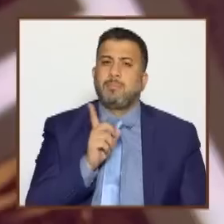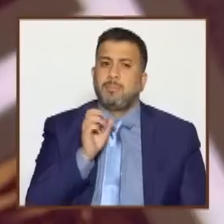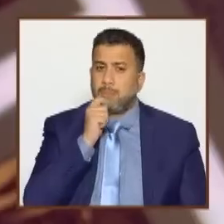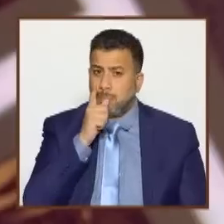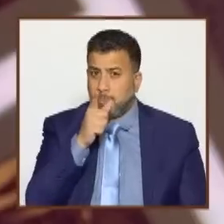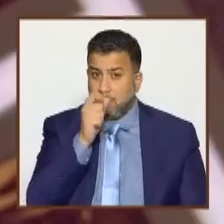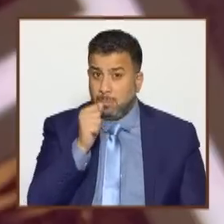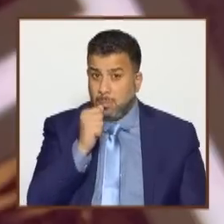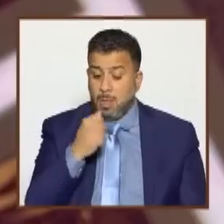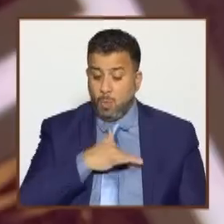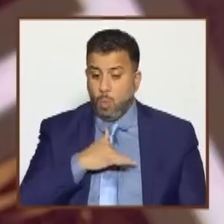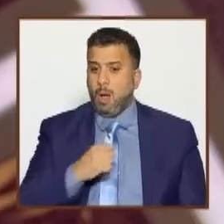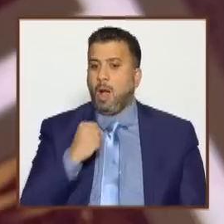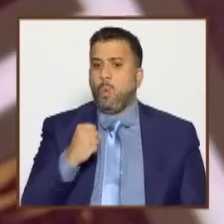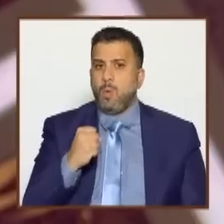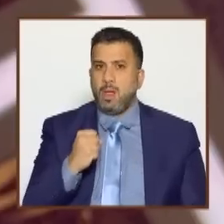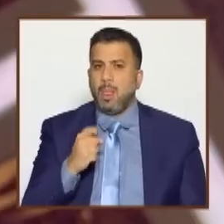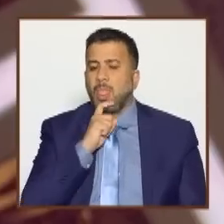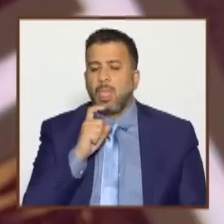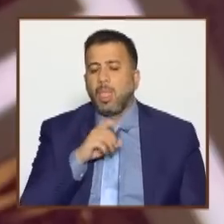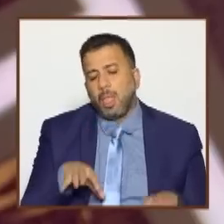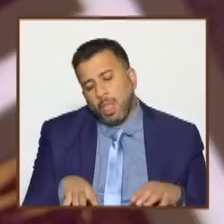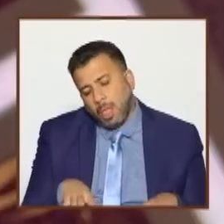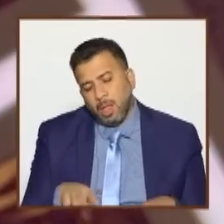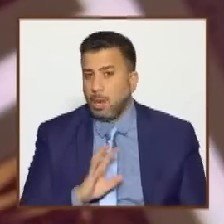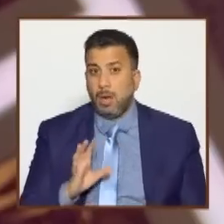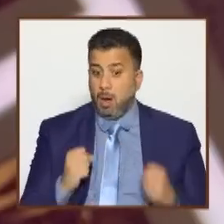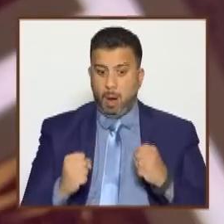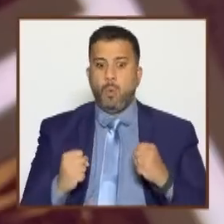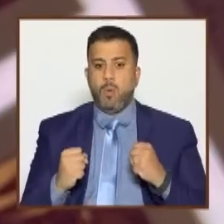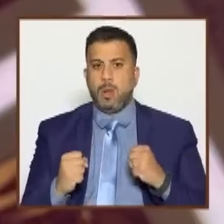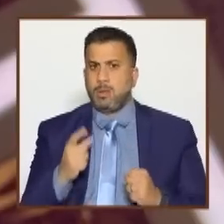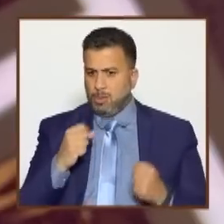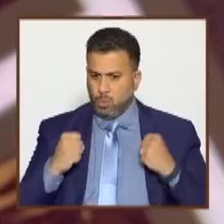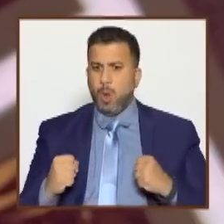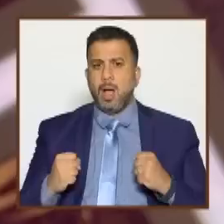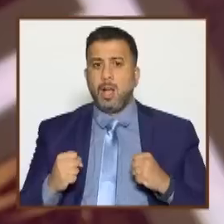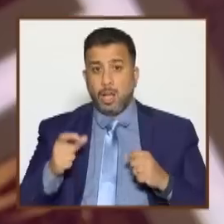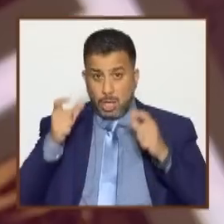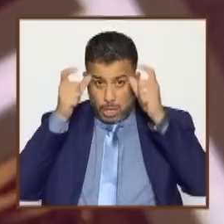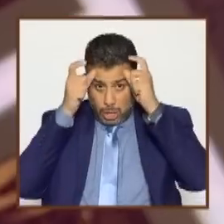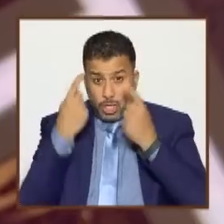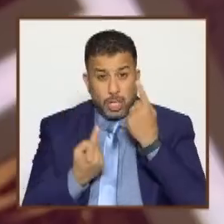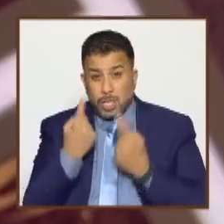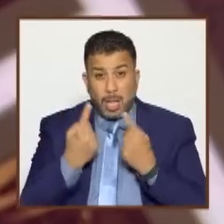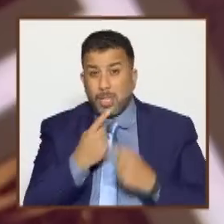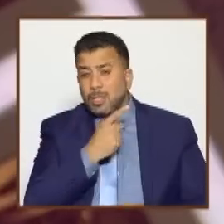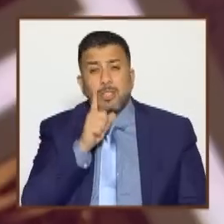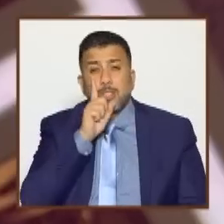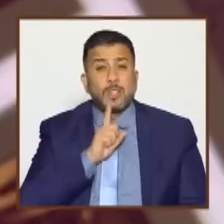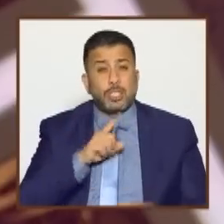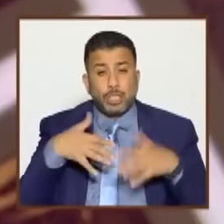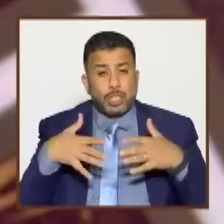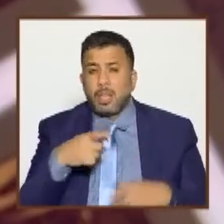فيك، كوني صاحبة عزيمة صاحبة إرادة وكوني شجاعة. الشيطان أضعف ما يكون عند